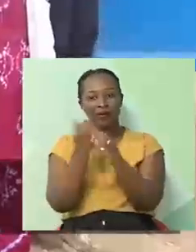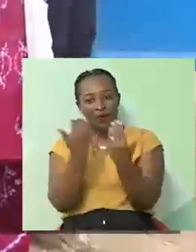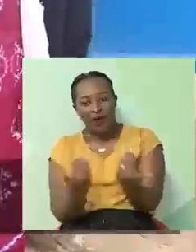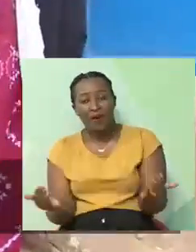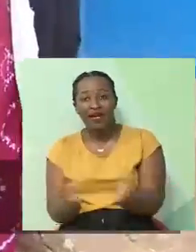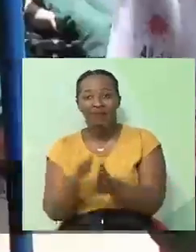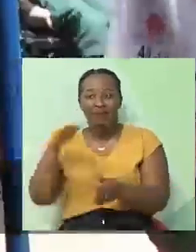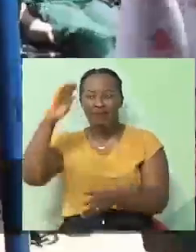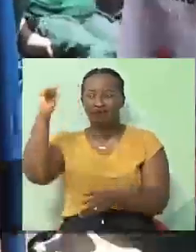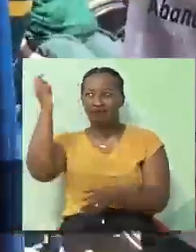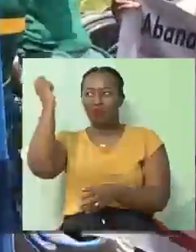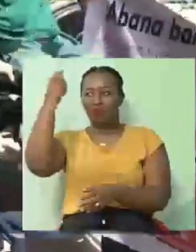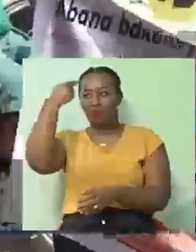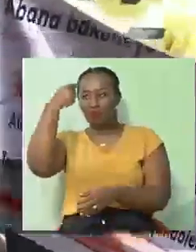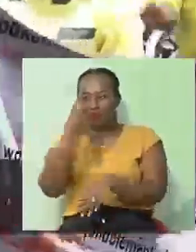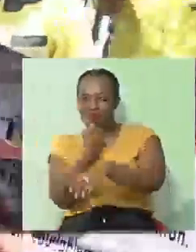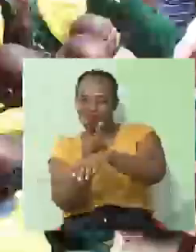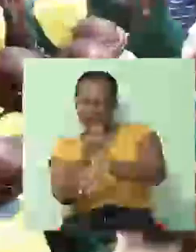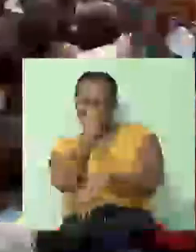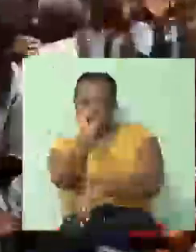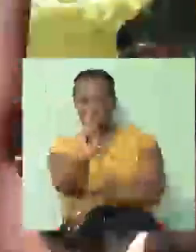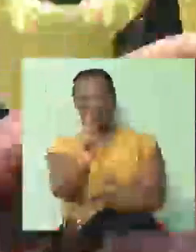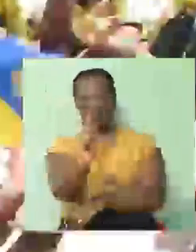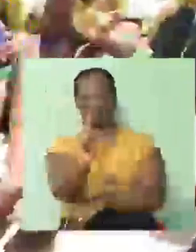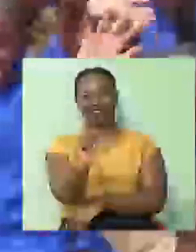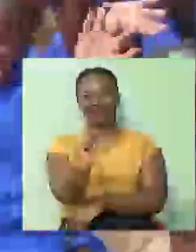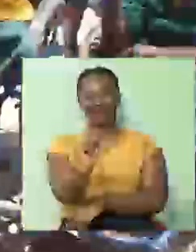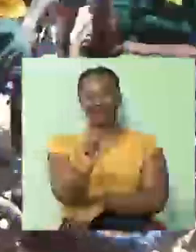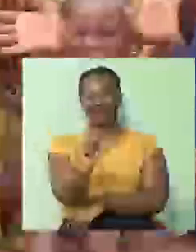bukorwa abana n'abantu bakuru bavuze inzogera mu gihe cy'umunota